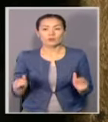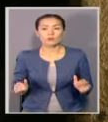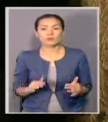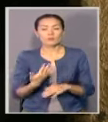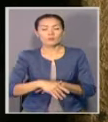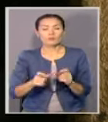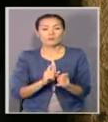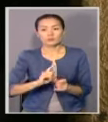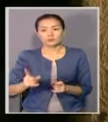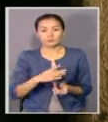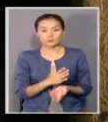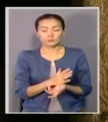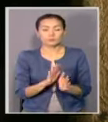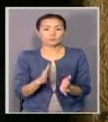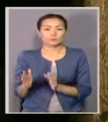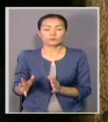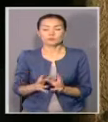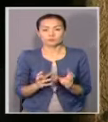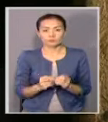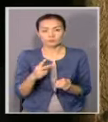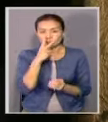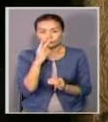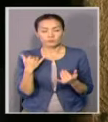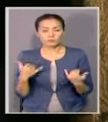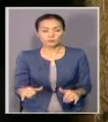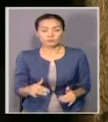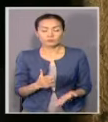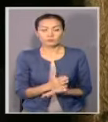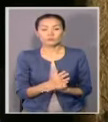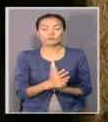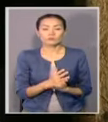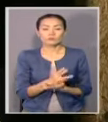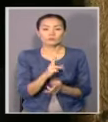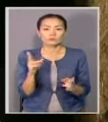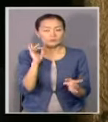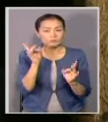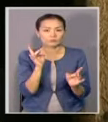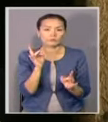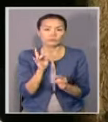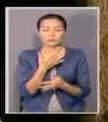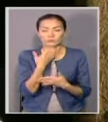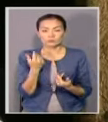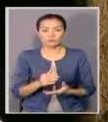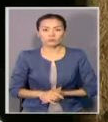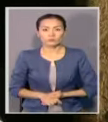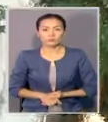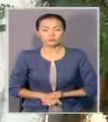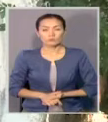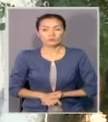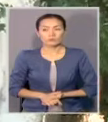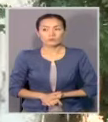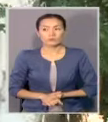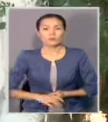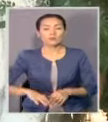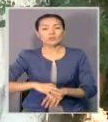ауладағы дүкенге баратын. Мұндай оқиға болғанына өзім де таң қалдым. Ол күні ешқандай дыбыс та естімедік.